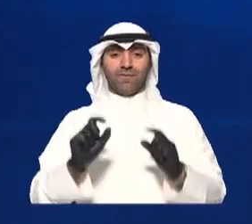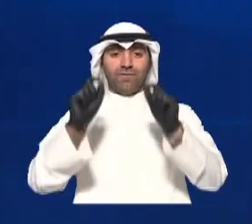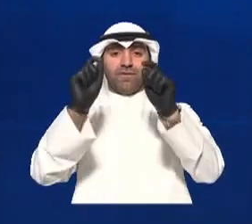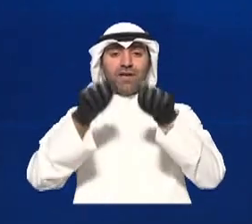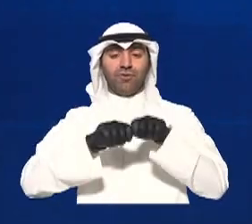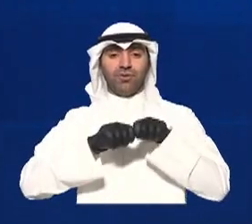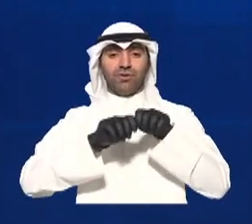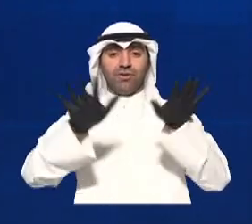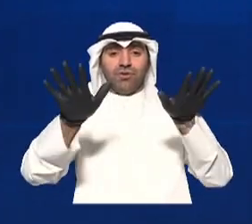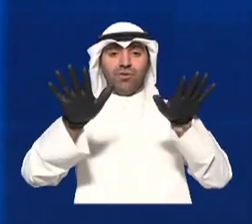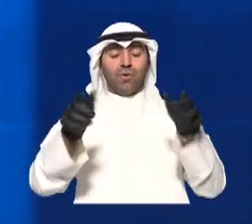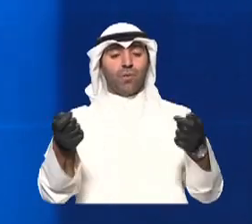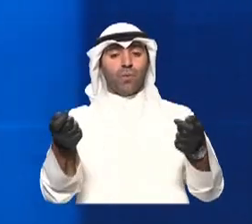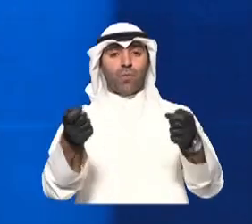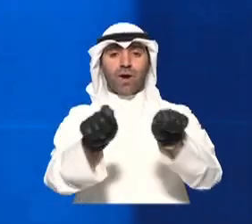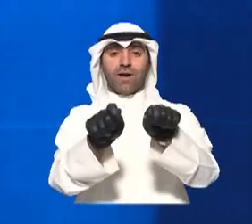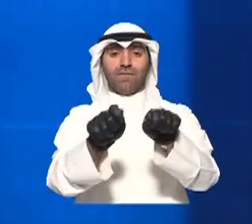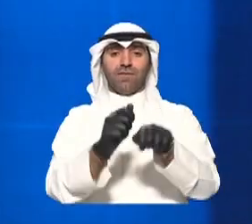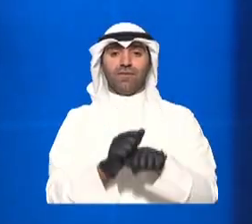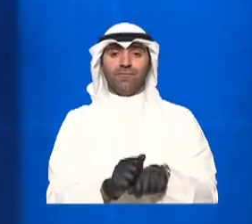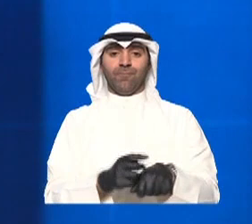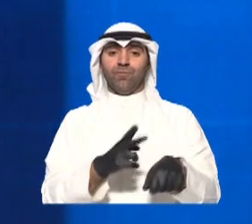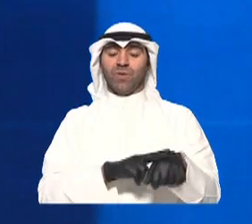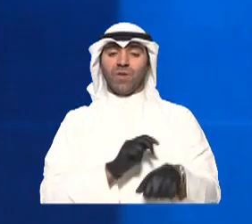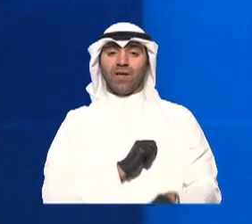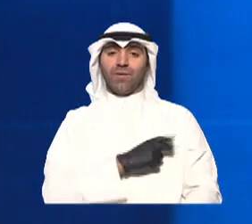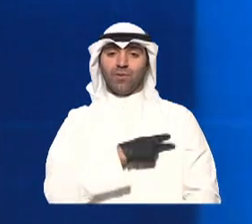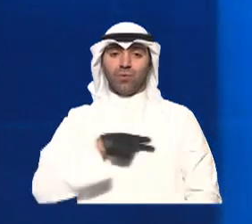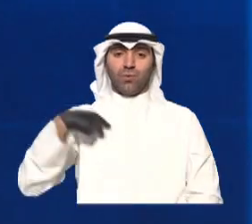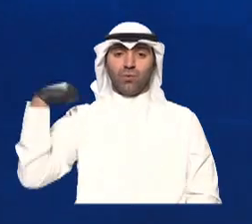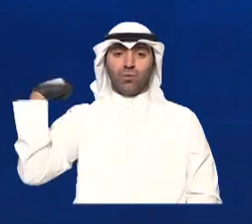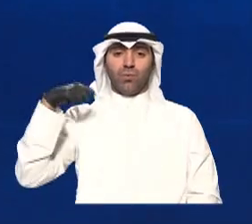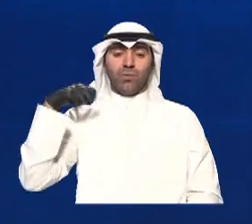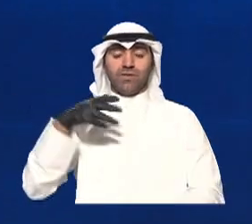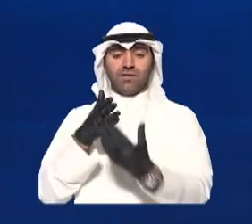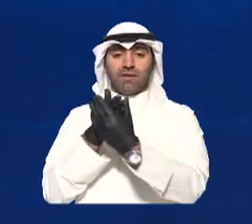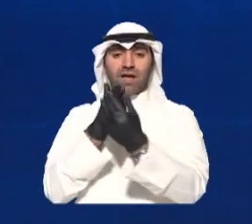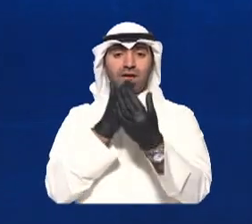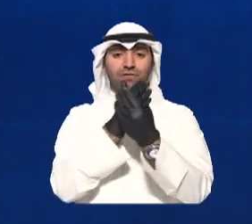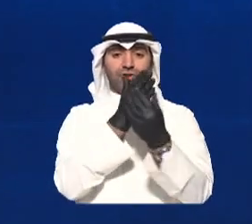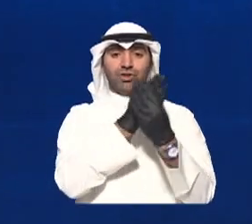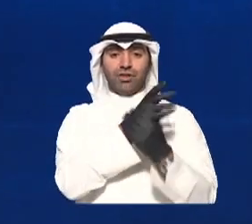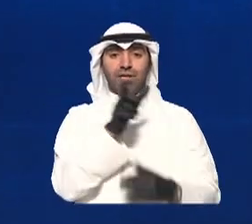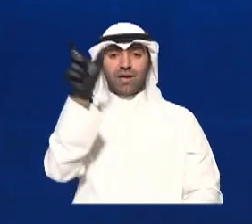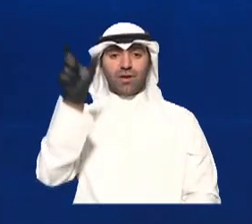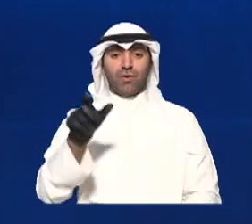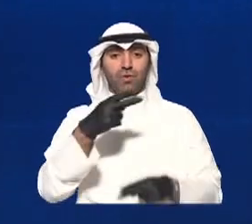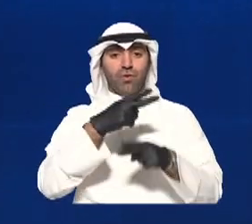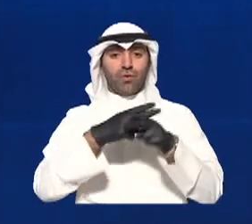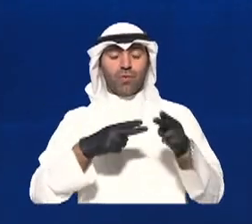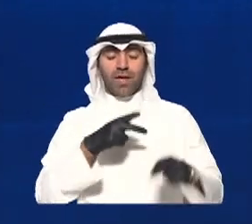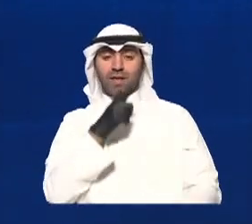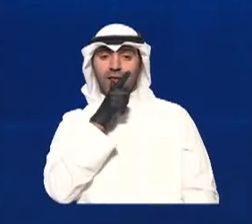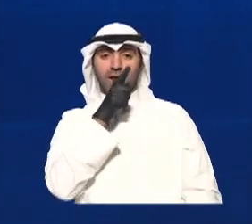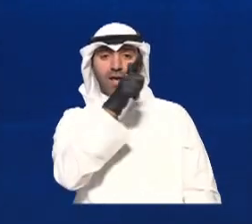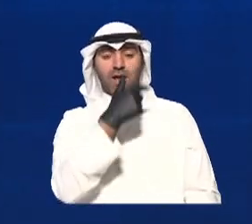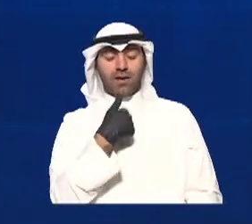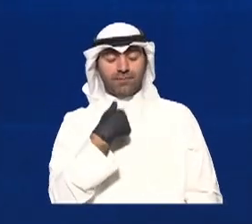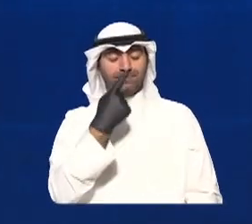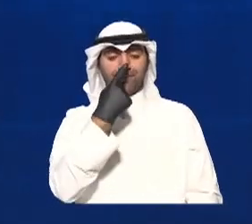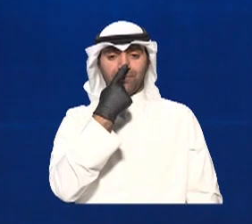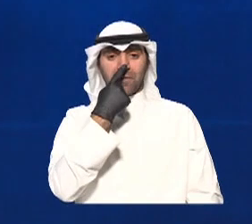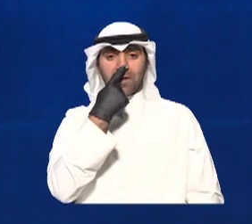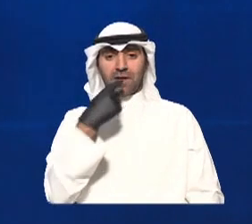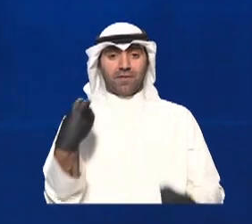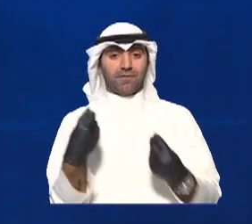المجال. ومن ناحيته جدد وزير الخارجية الشيخ الدكتور أحمد ناصر محمد الصباح تضامن دولة الكويت مع الإجراءات التي